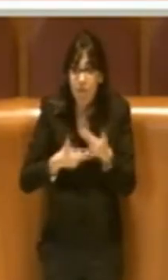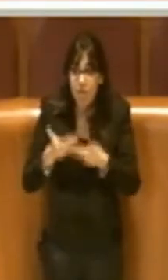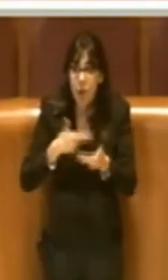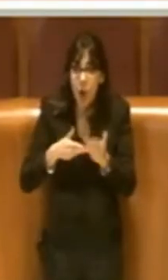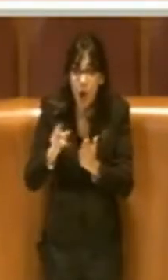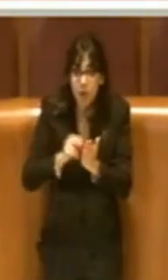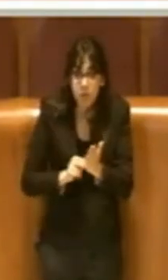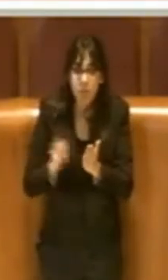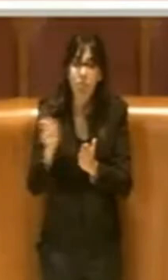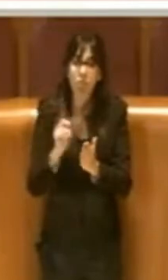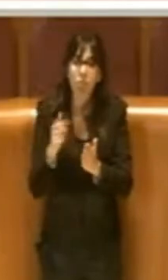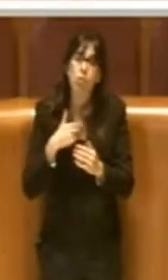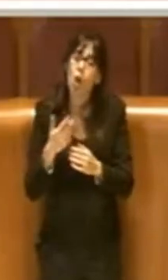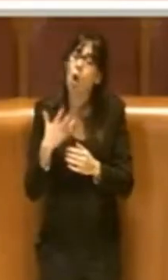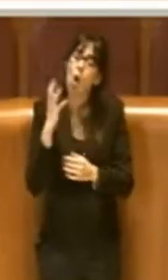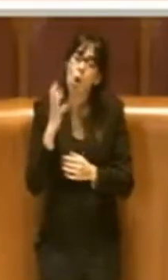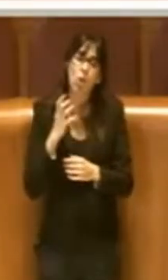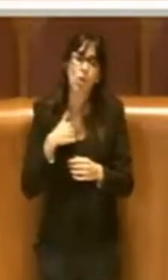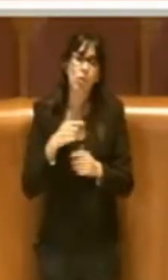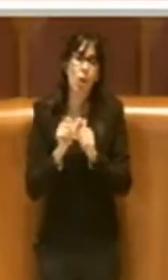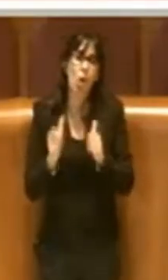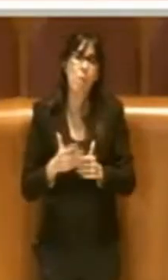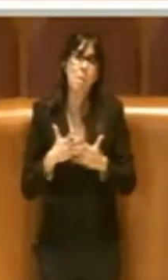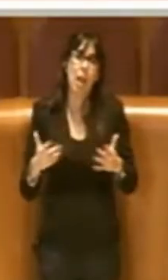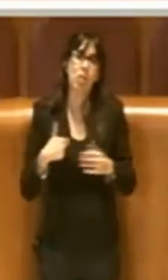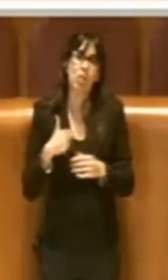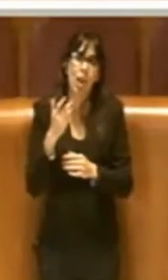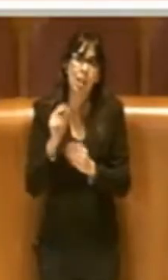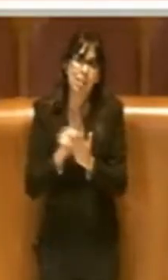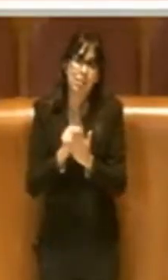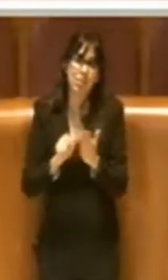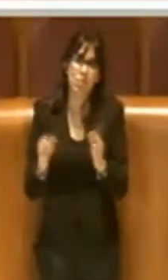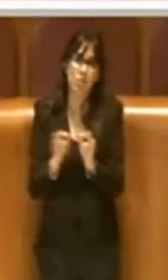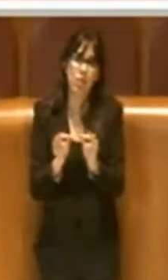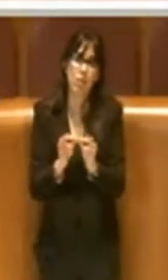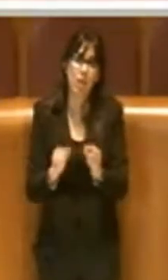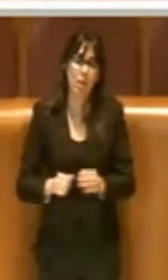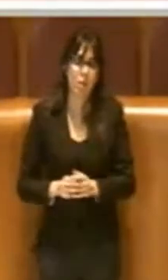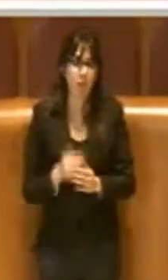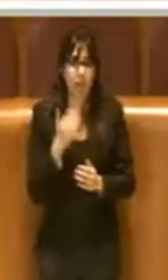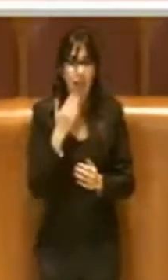maggioranza di poter dare il voto favorevole a questo lavoro. Grazie.